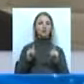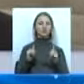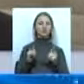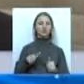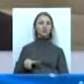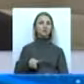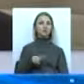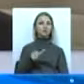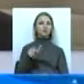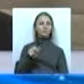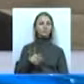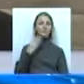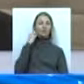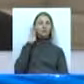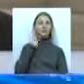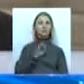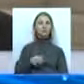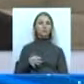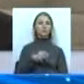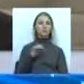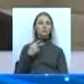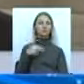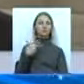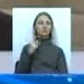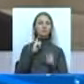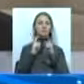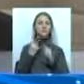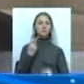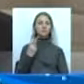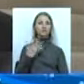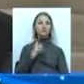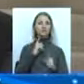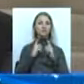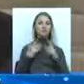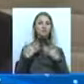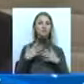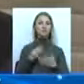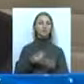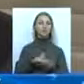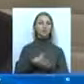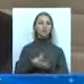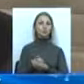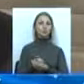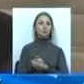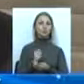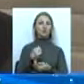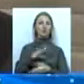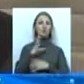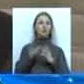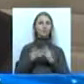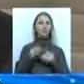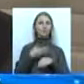Ақмола облысы 33 шараның 25-ін ортақ қаржыландыруды көздеп отыр. Жергілікті бюджеттен бөлінетін қаражат көлемі 3,1 миллиард